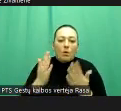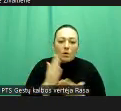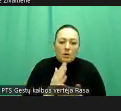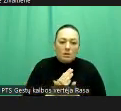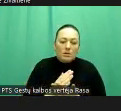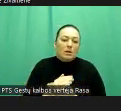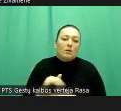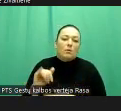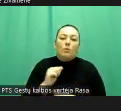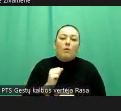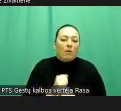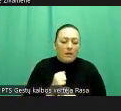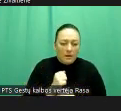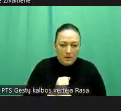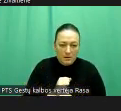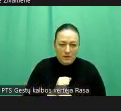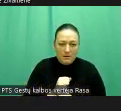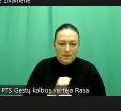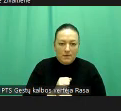jas daryti.